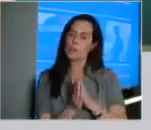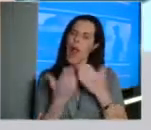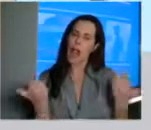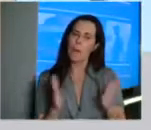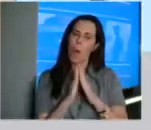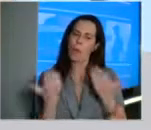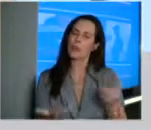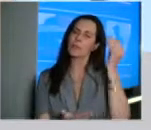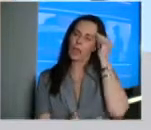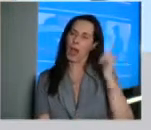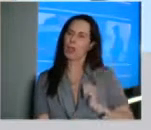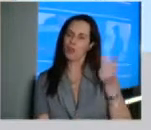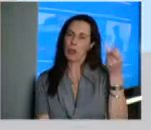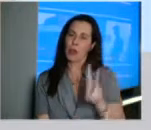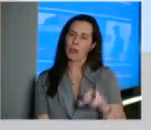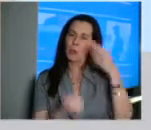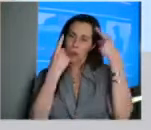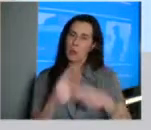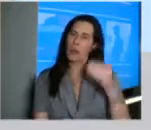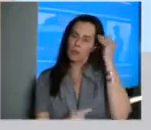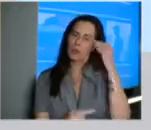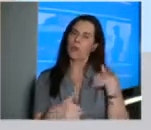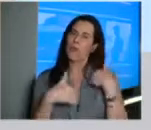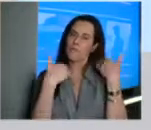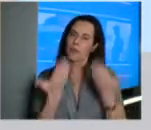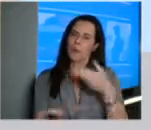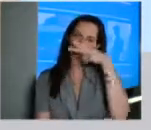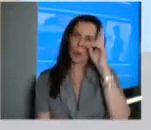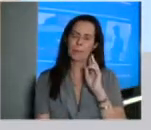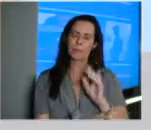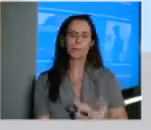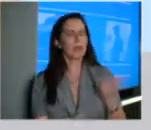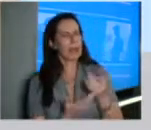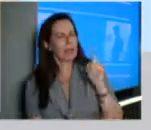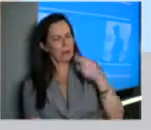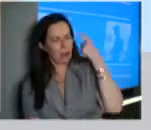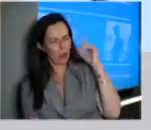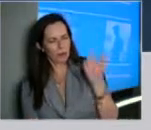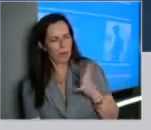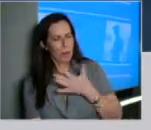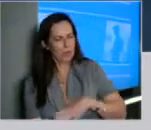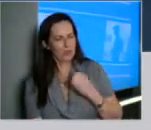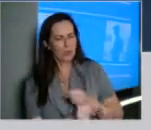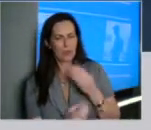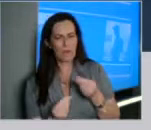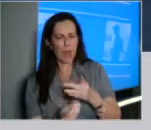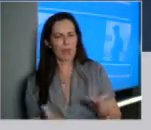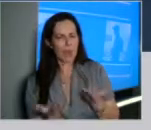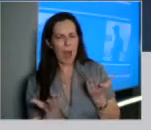לזכרו. וביום הזיכרון אנחנו מביאים את זה להורים שלו. איך הגעת ליוזמה הזו בעצם? למה רצית לעשות דבר